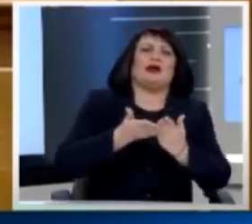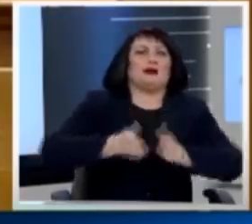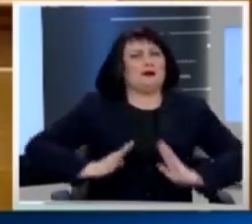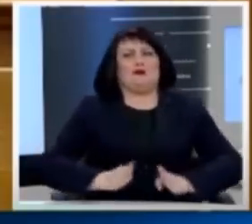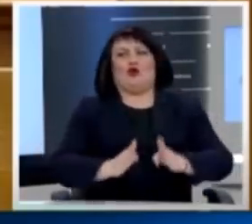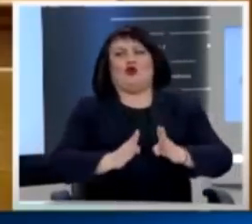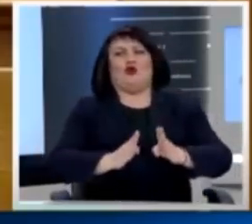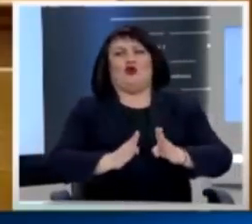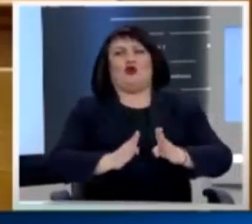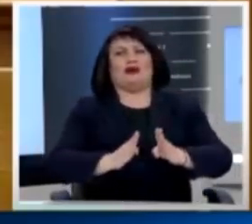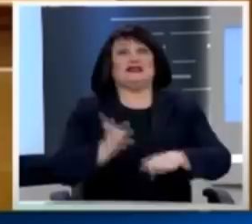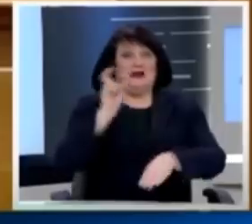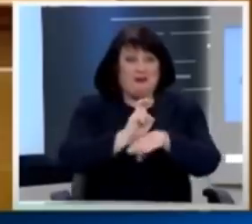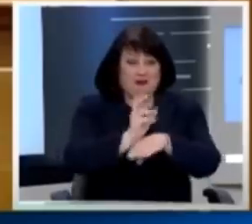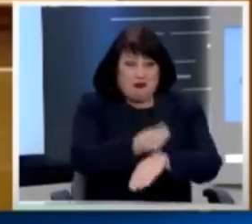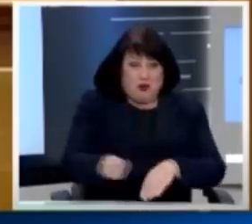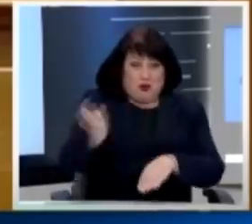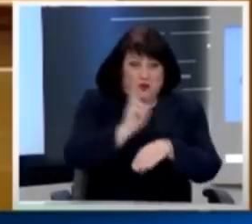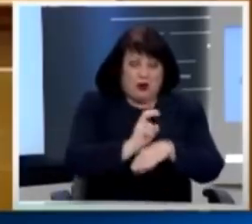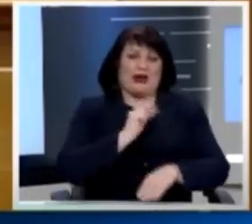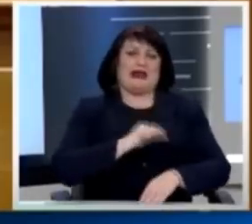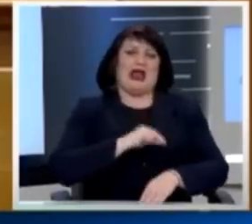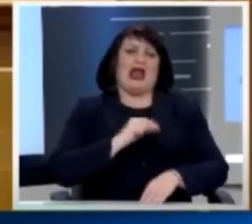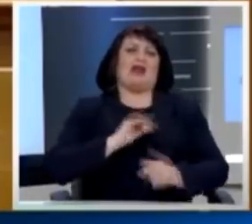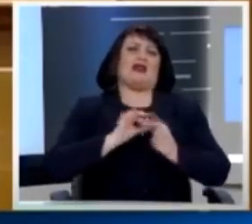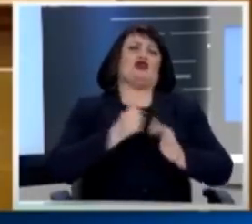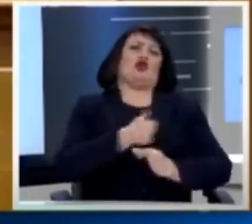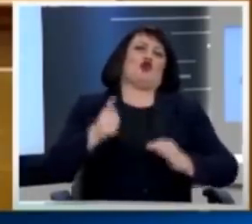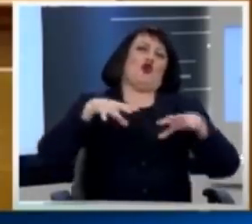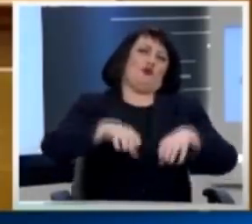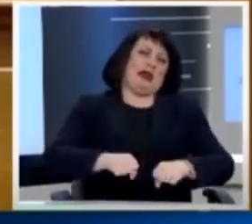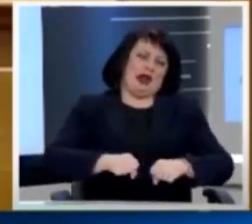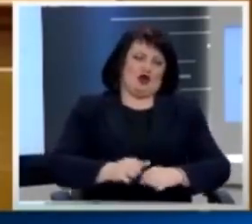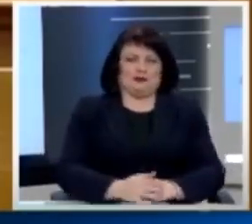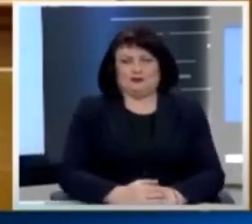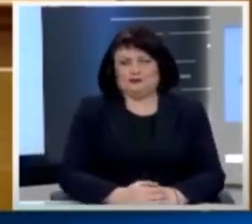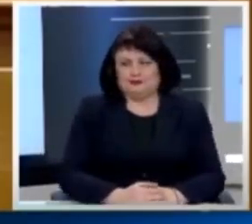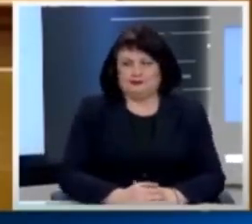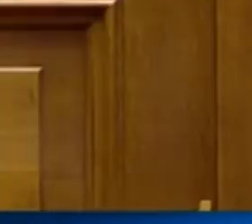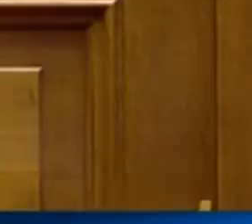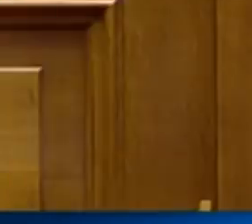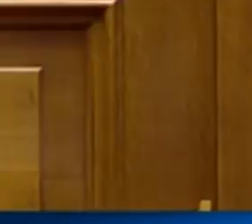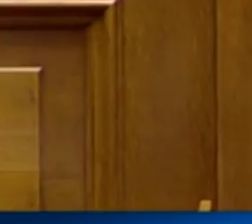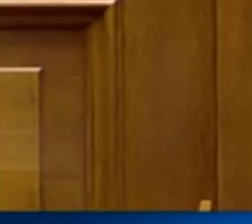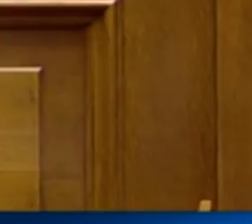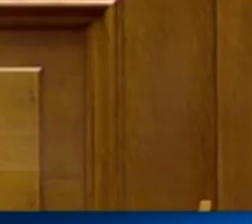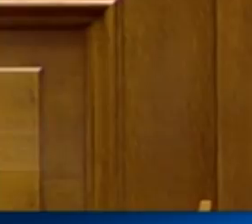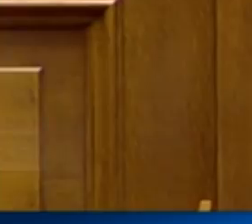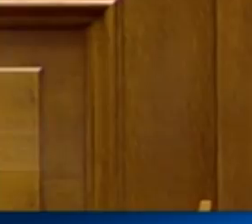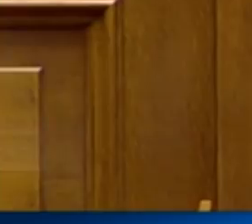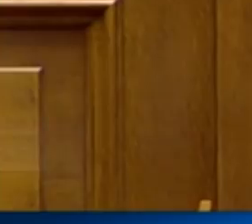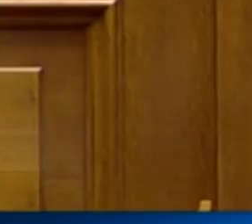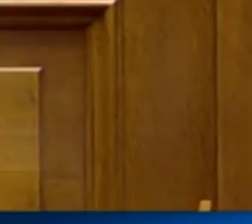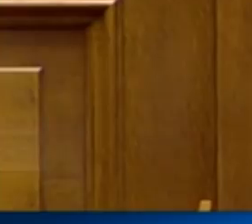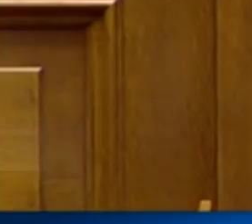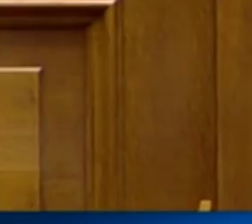θηριώδη δημοσιονομικά πλεονάσματα και τα κέρδη των μονοπωλιακών ομίλων. Τι από όλα αυτά θα αλλάξει στη